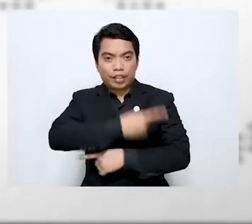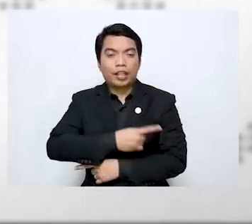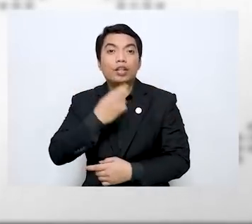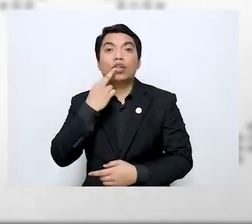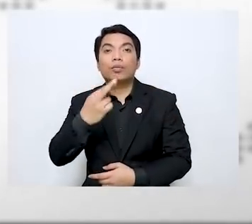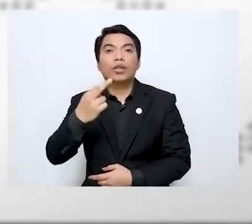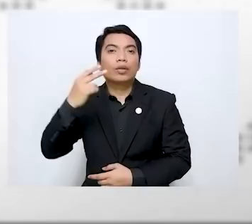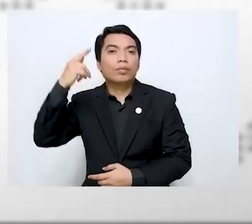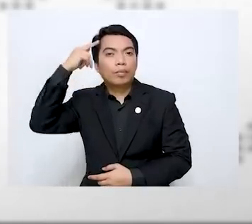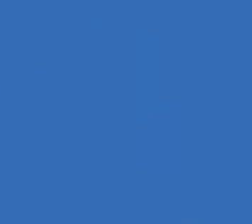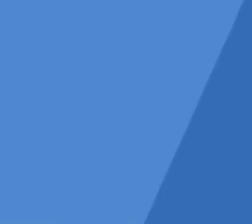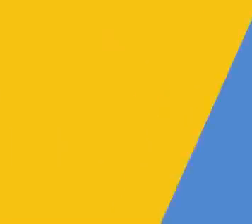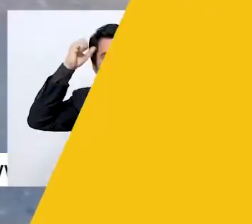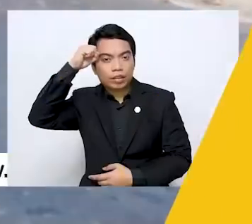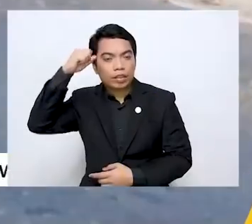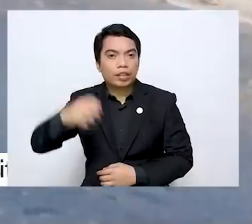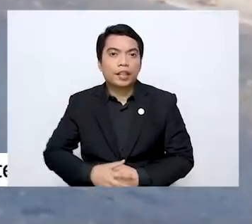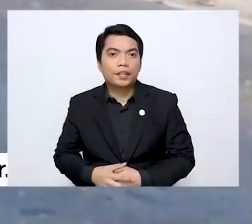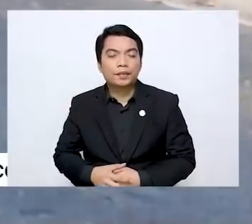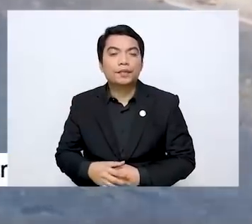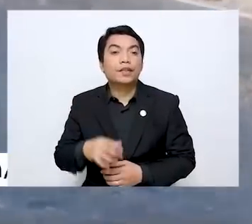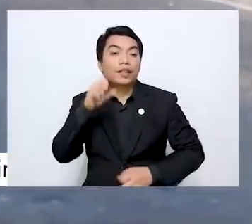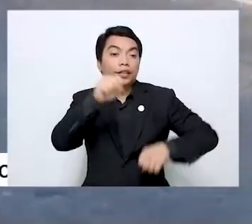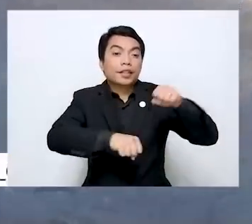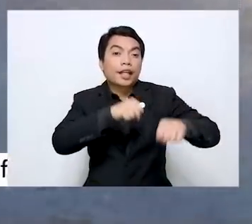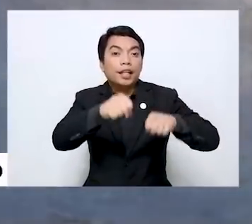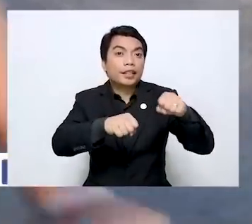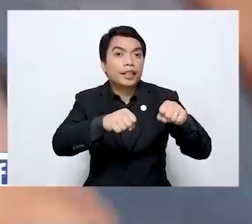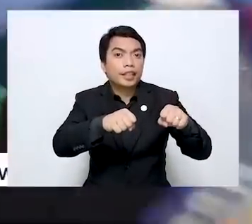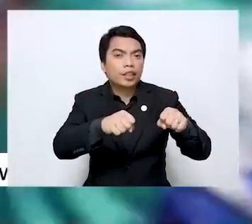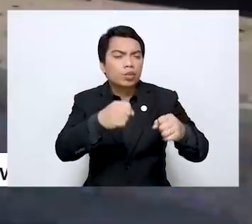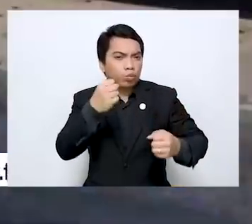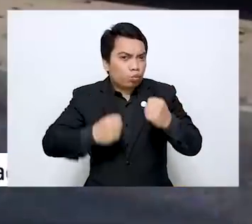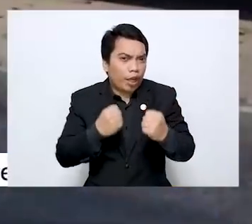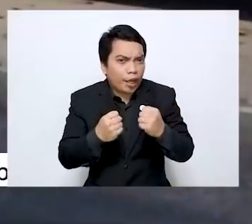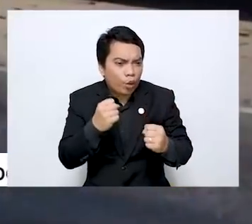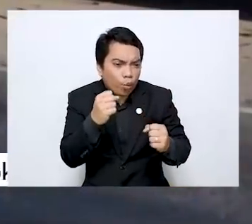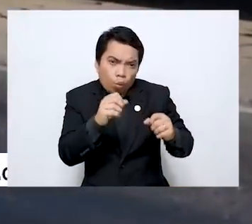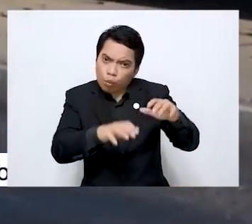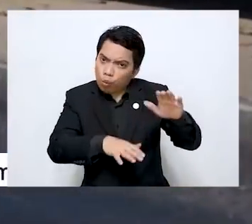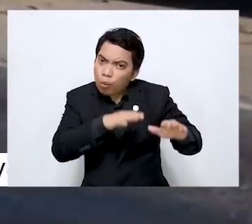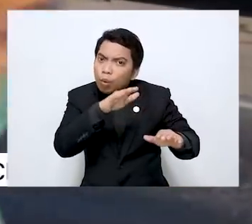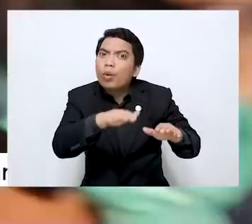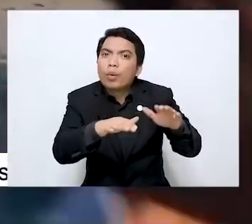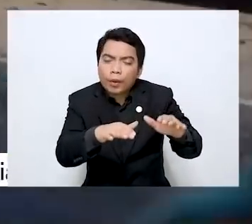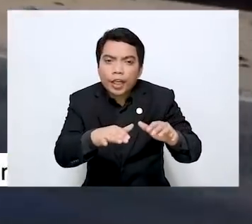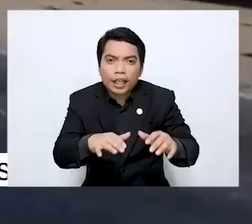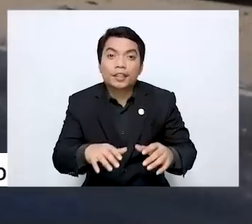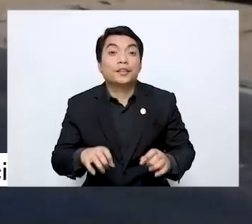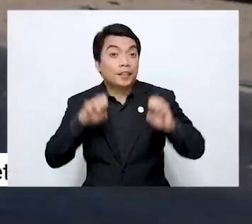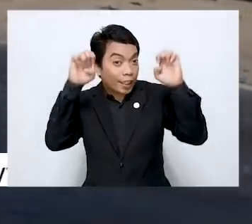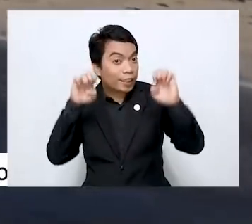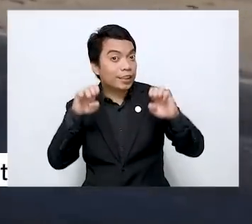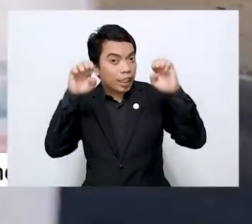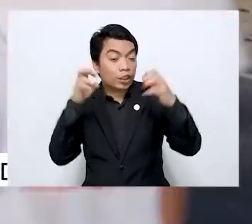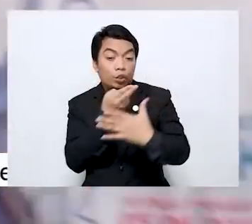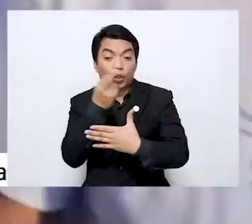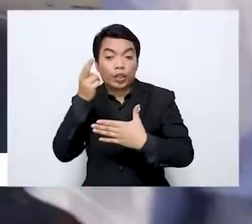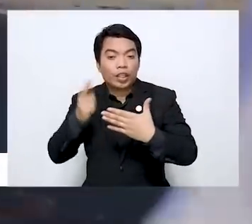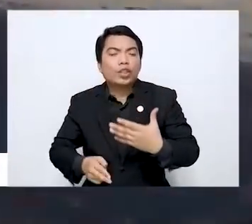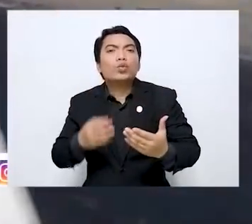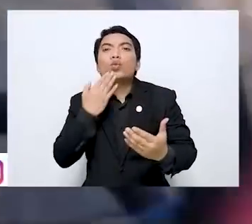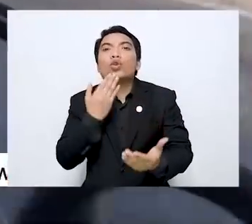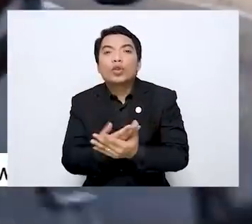na Brian Sigat. Ang cycling, jogging at walking ay ilan lamang sa mga ehersisyo na nagdudulot